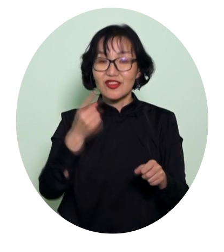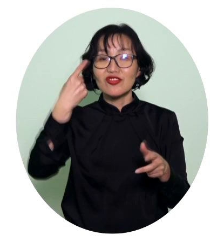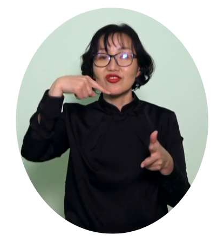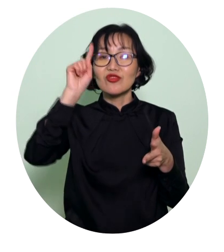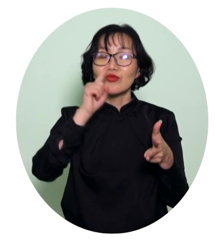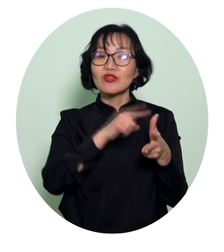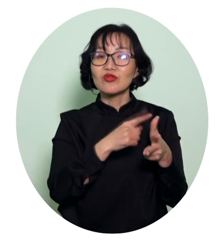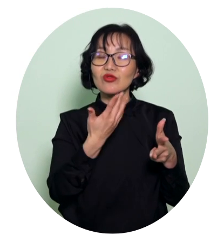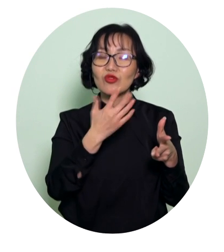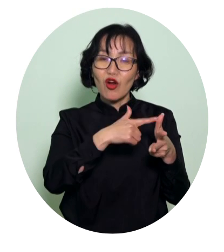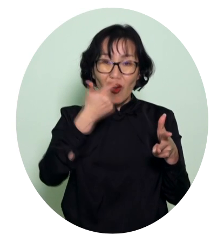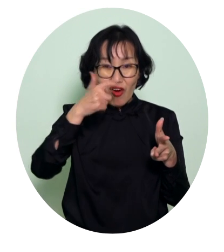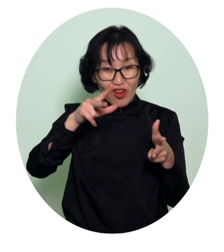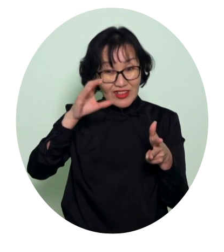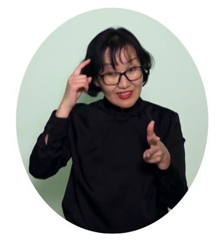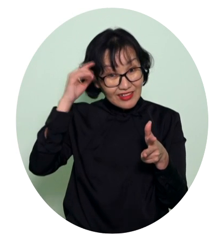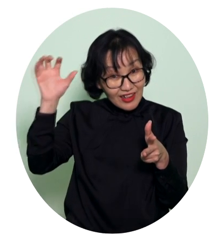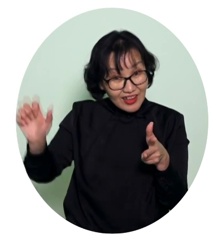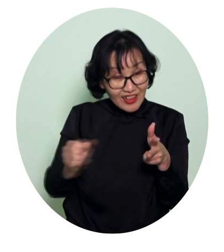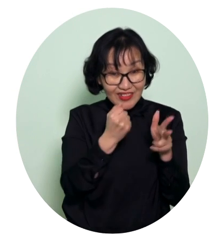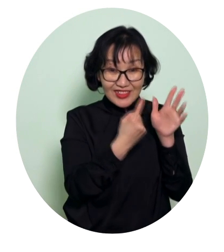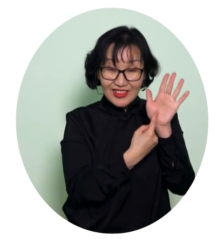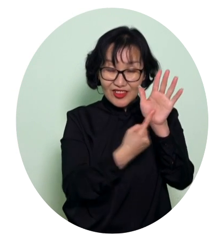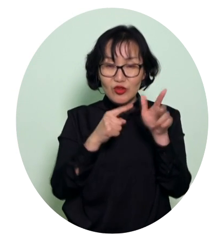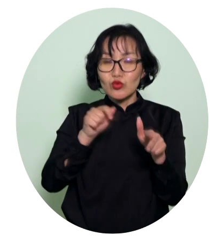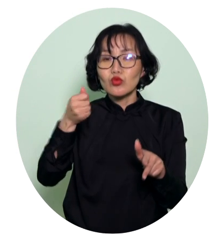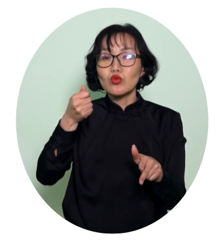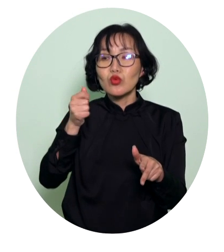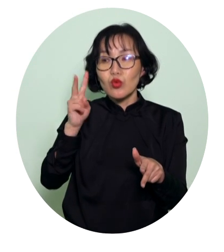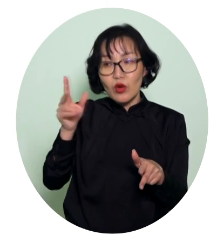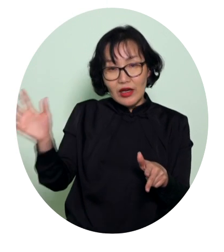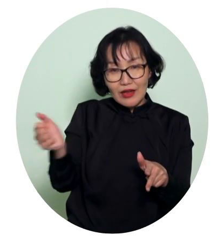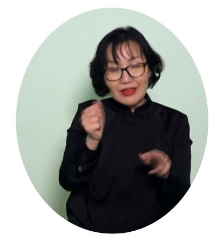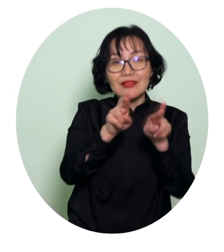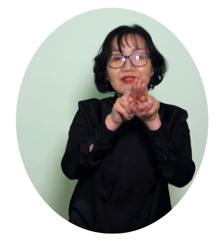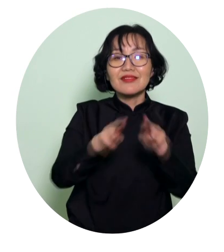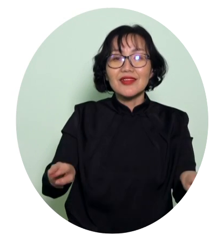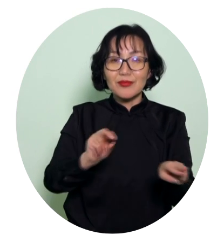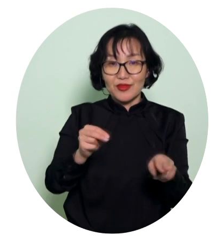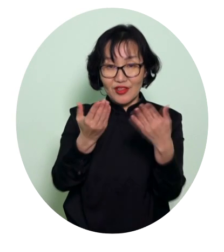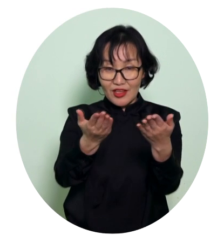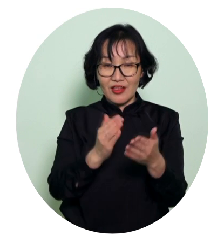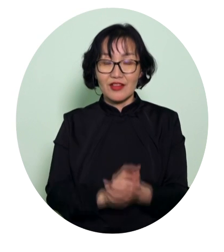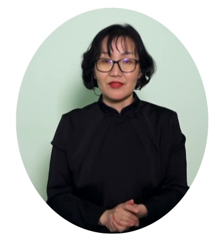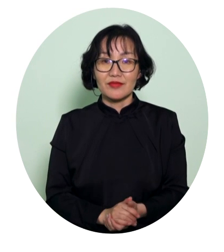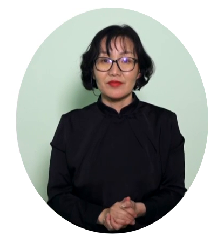багш нь 1-дүгээрт нь гол санааг илэрхийлж байгаа төлхөр үгсийг нь ялган бичнэ.